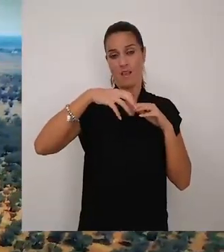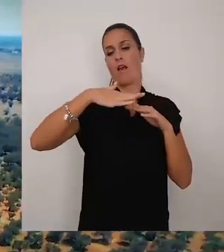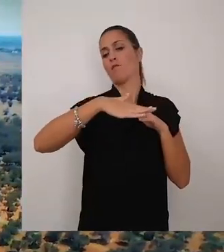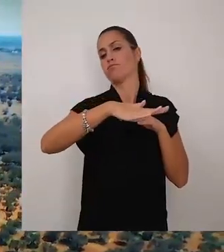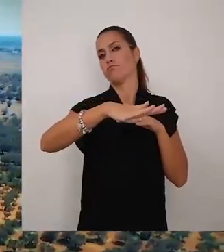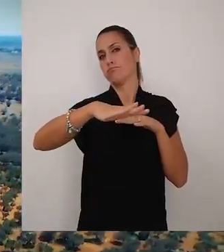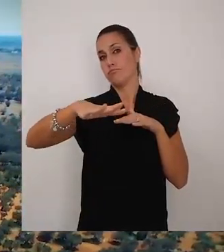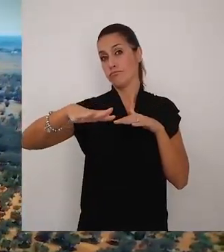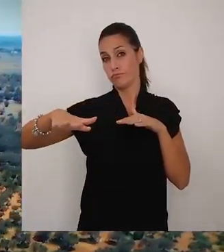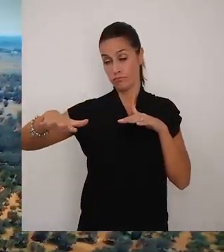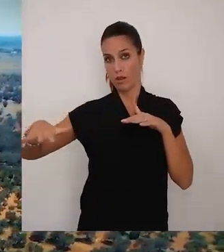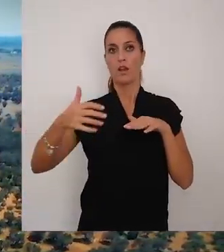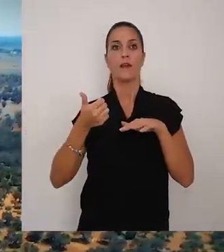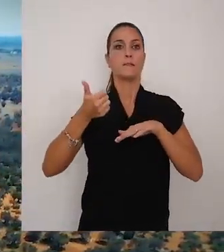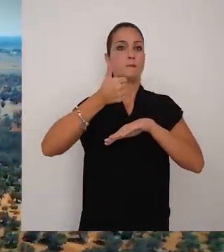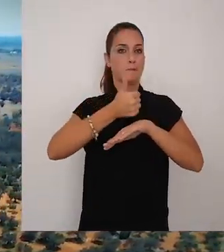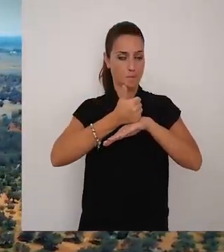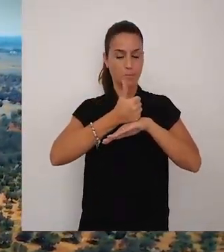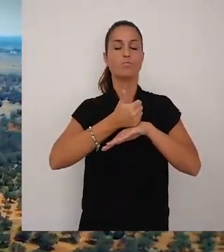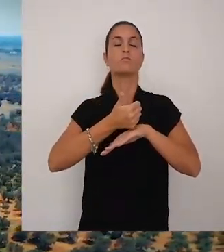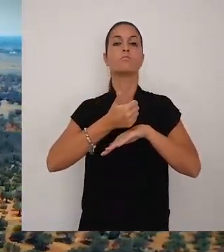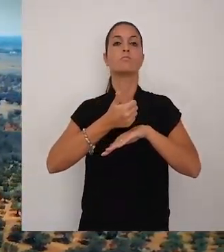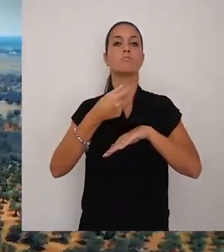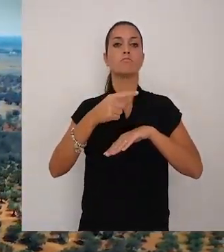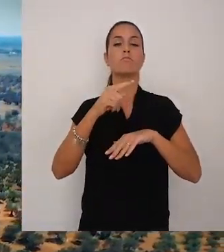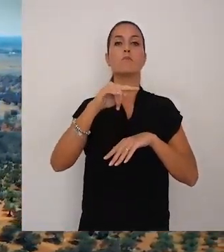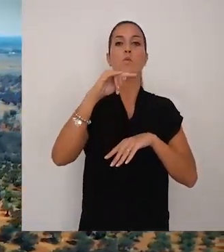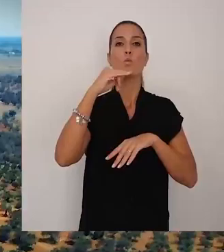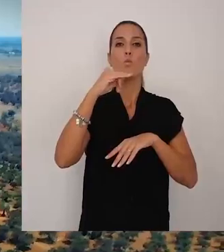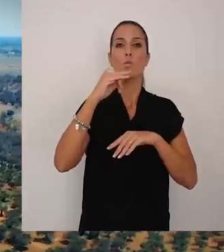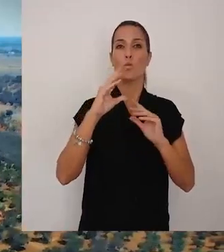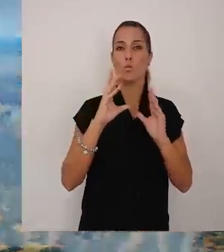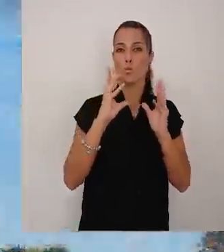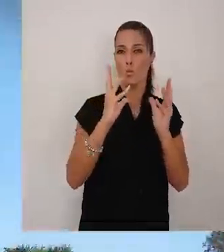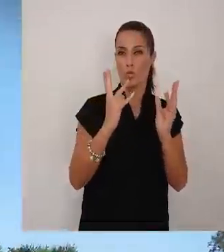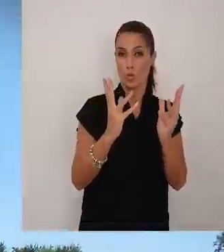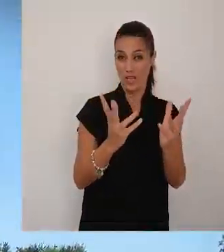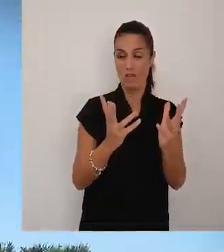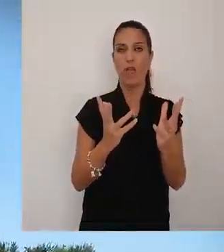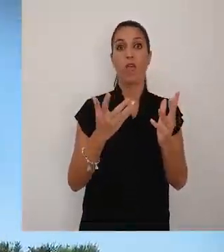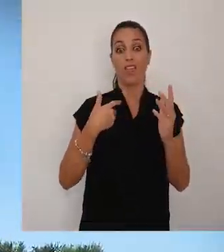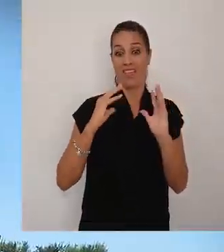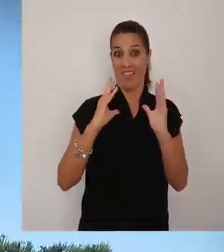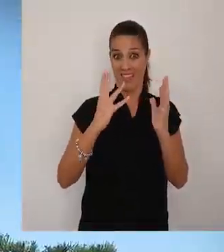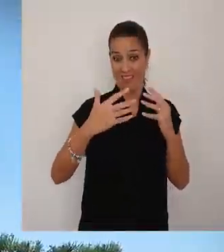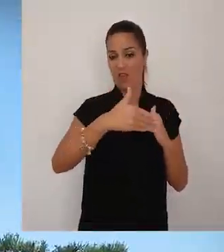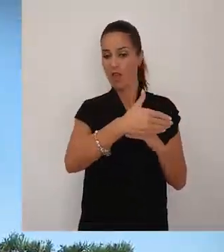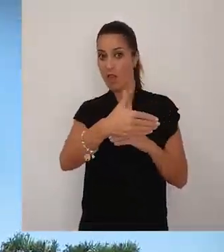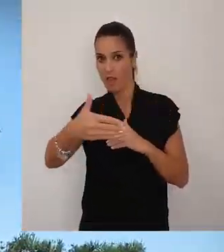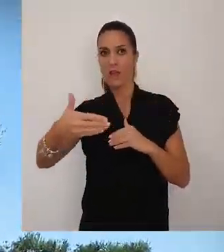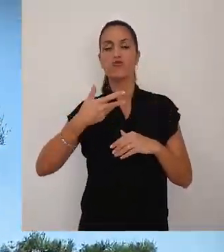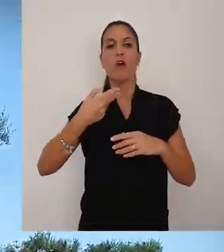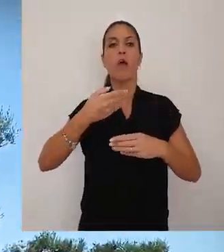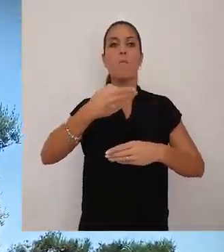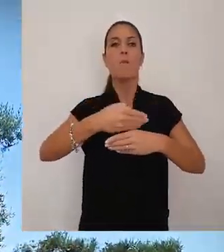Protagonista è l'olivo, che si estende in vaste coltivazioni. Quest'ultime racchiuse e divise dal pietrame lineare dei muretti a